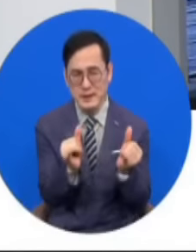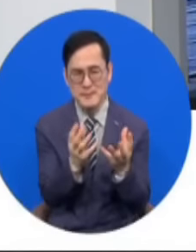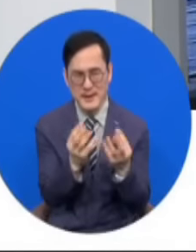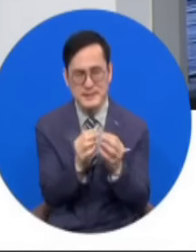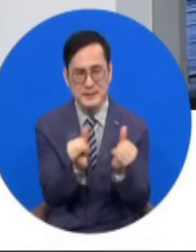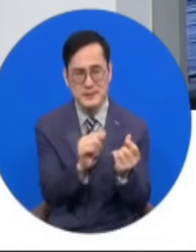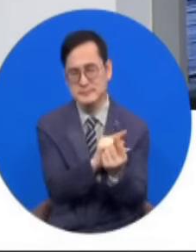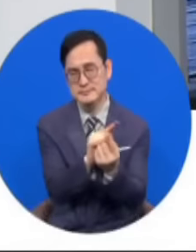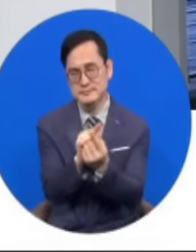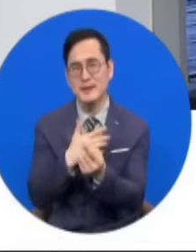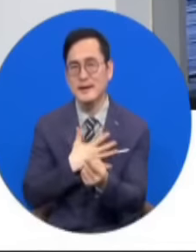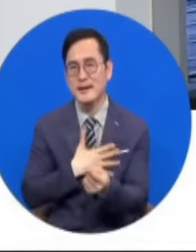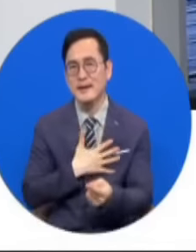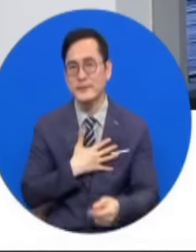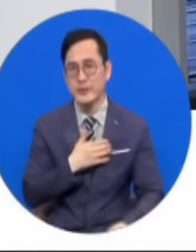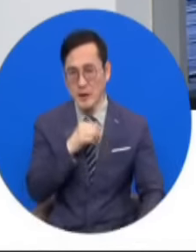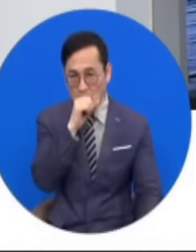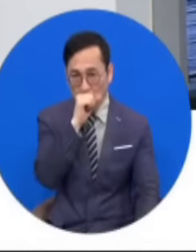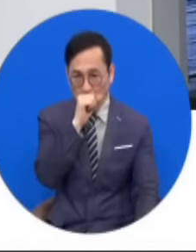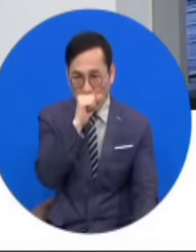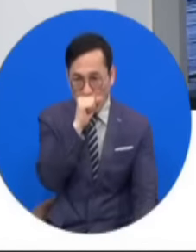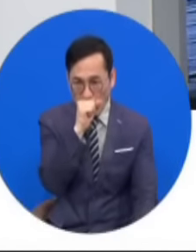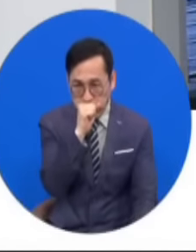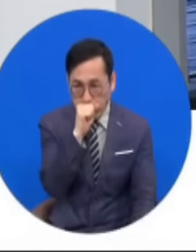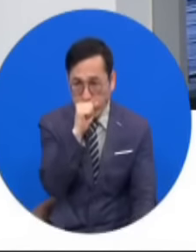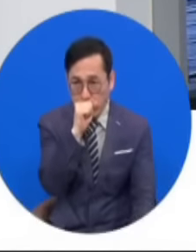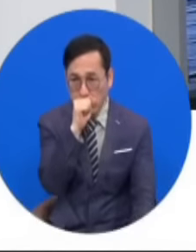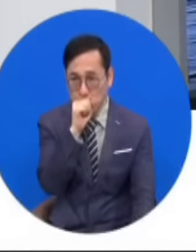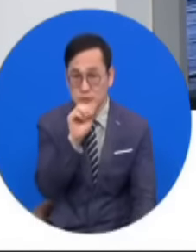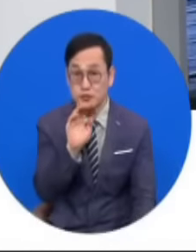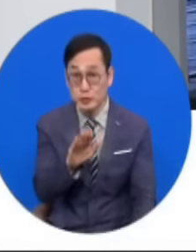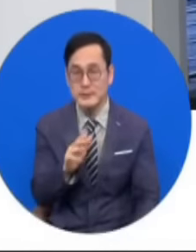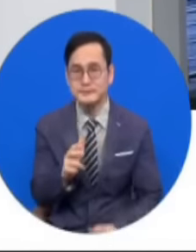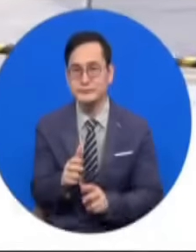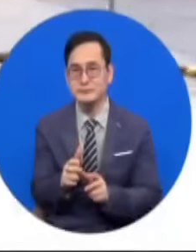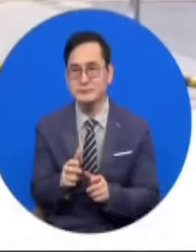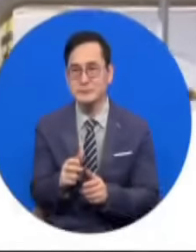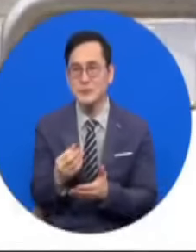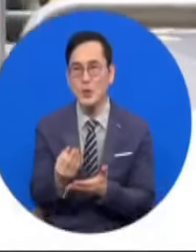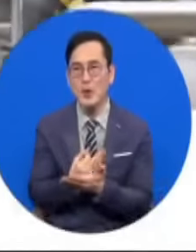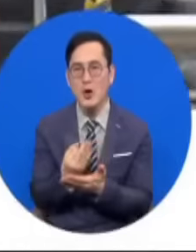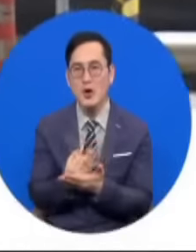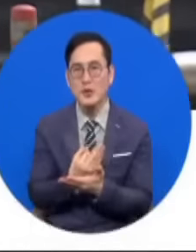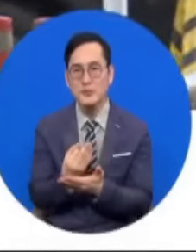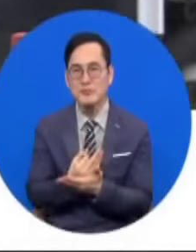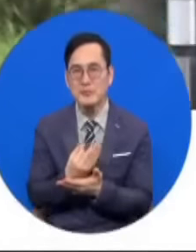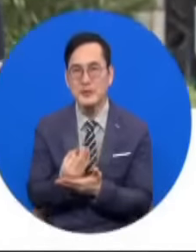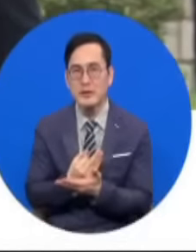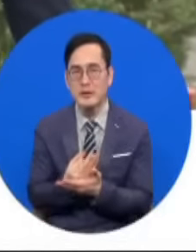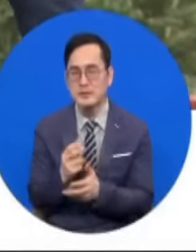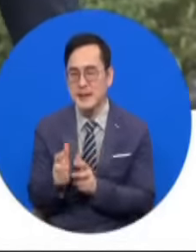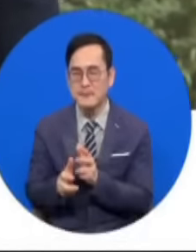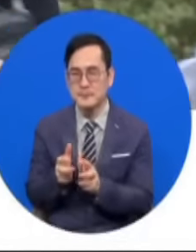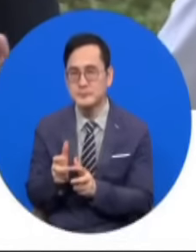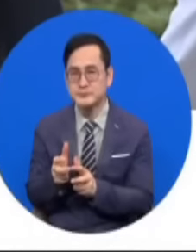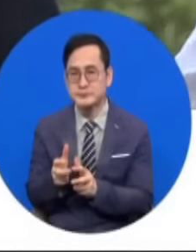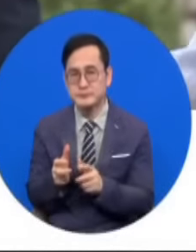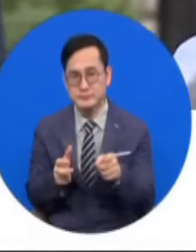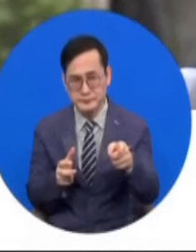벌겠다고 사업에 뛰어들었고 그 사업을 일으키는 데는 자기의 언론 인맥과 법조 인맥 그리고 가장